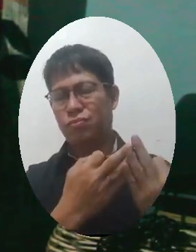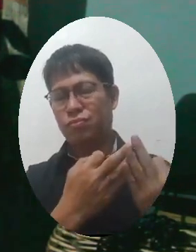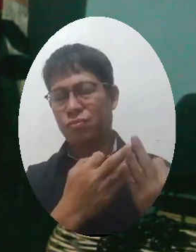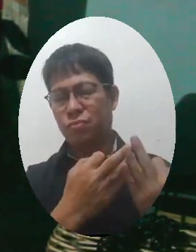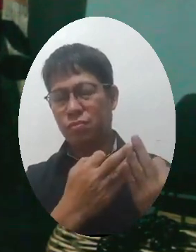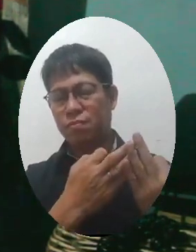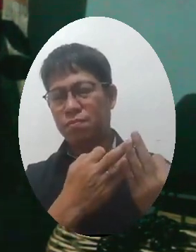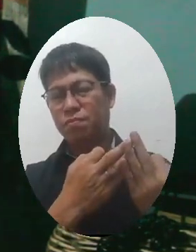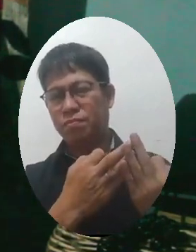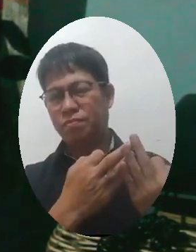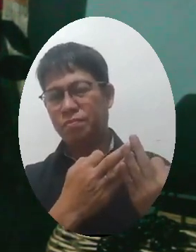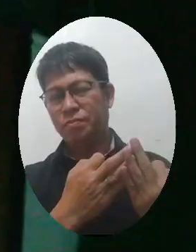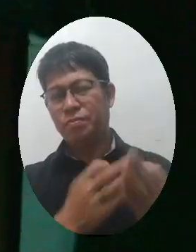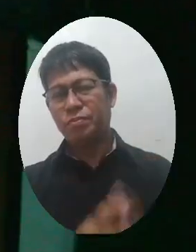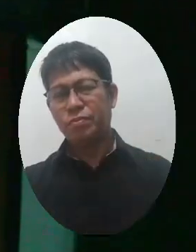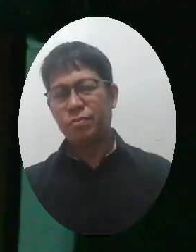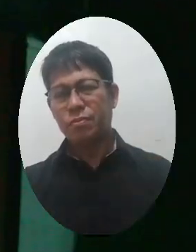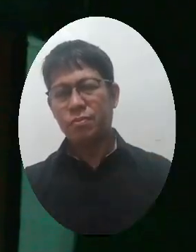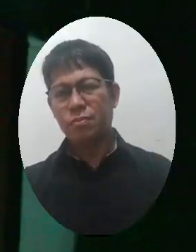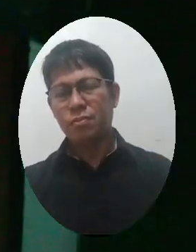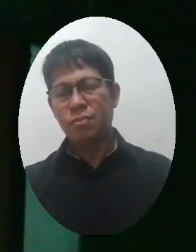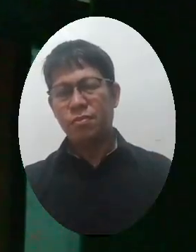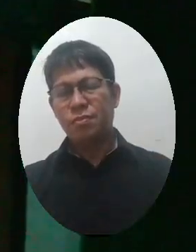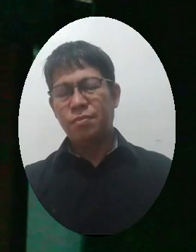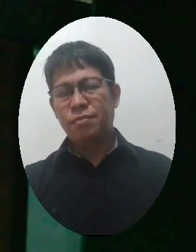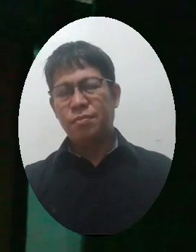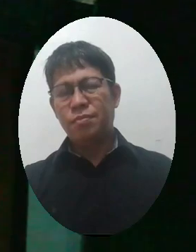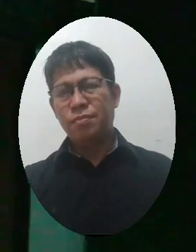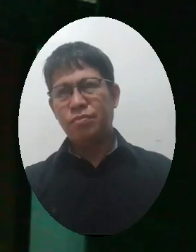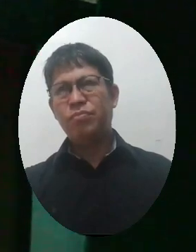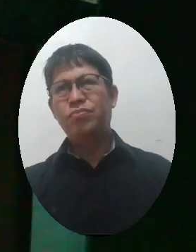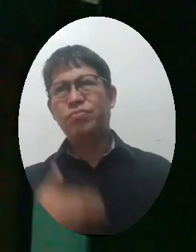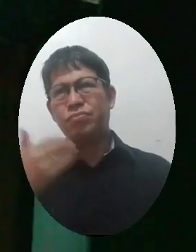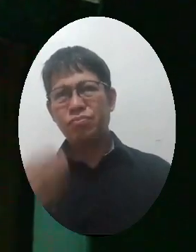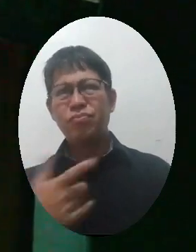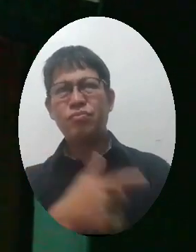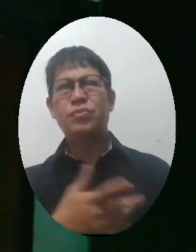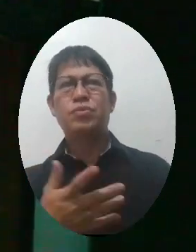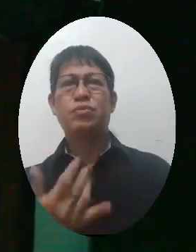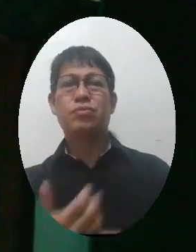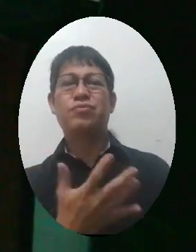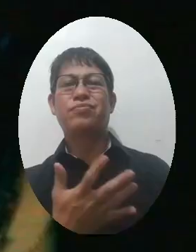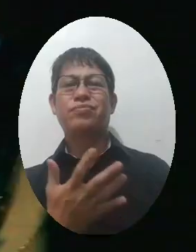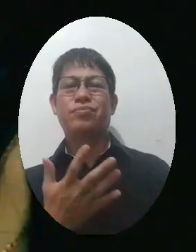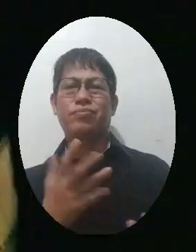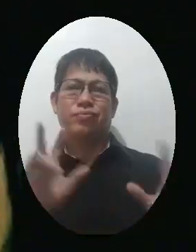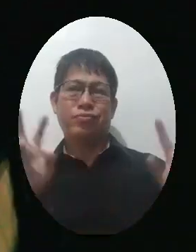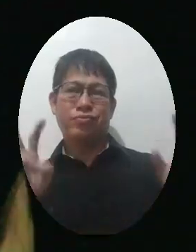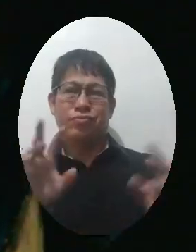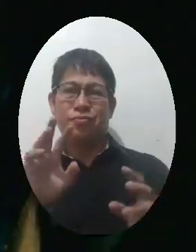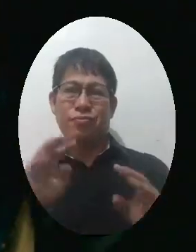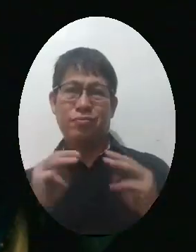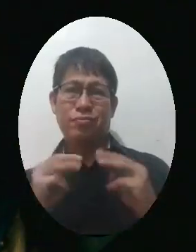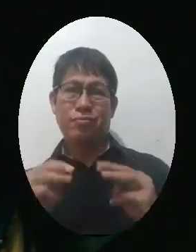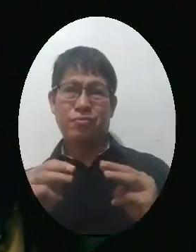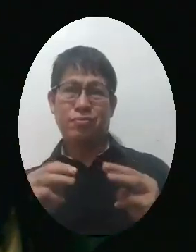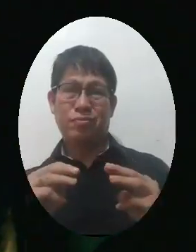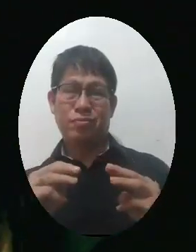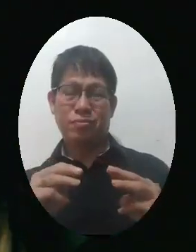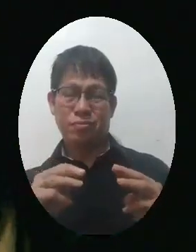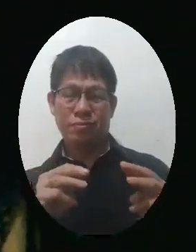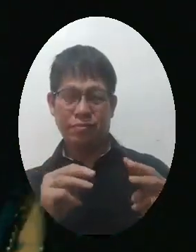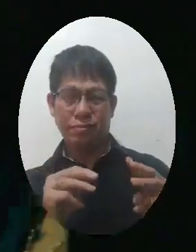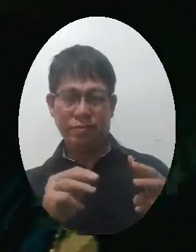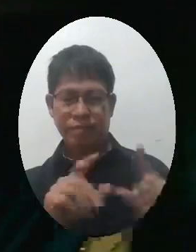sa pamilya ko, pati sa anak ko isa pa. Hanggang sa nag-maintenance phase na siya, nung nasa maintenance phase